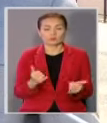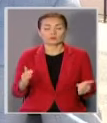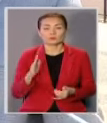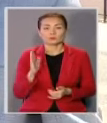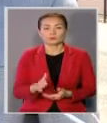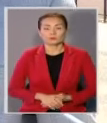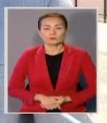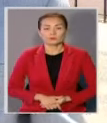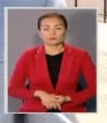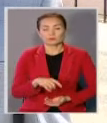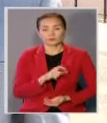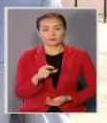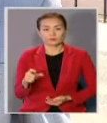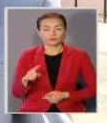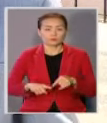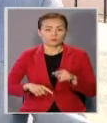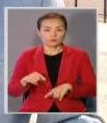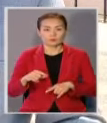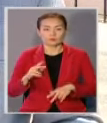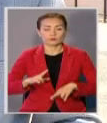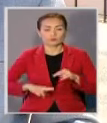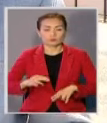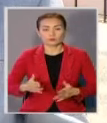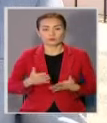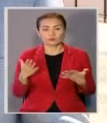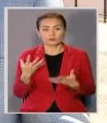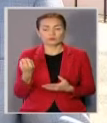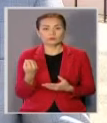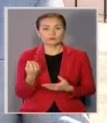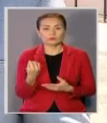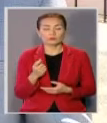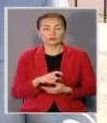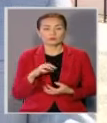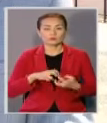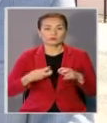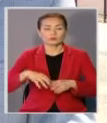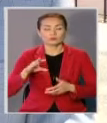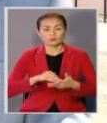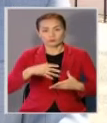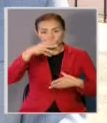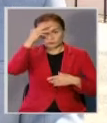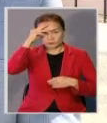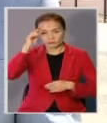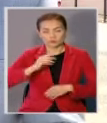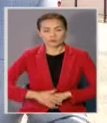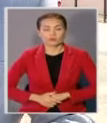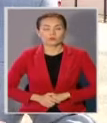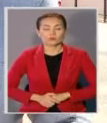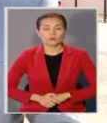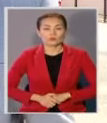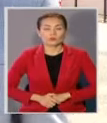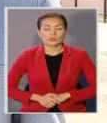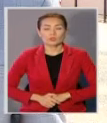жалпы сол адамдардың көңіл күйін, жалпы сол мәселеге деген көзқарастарын